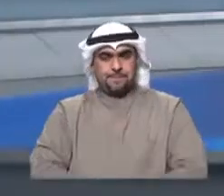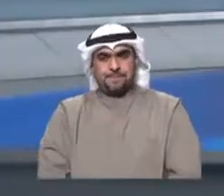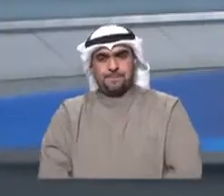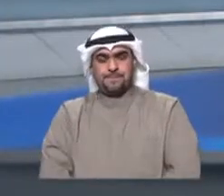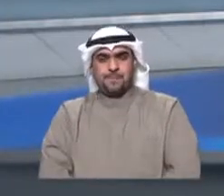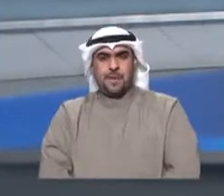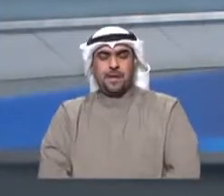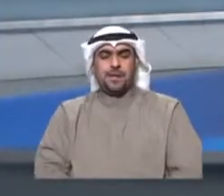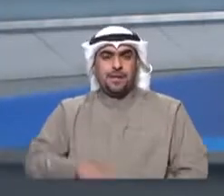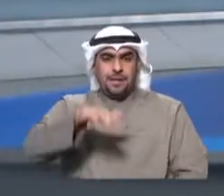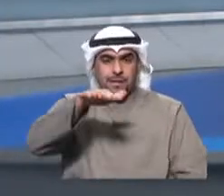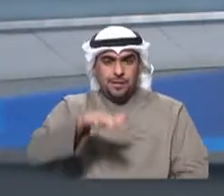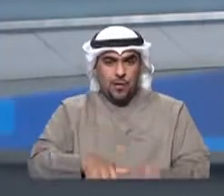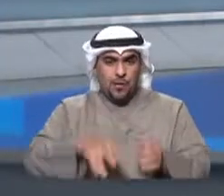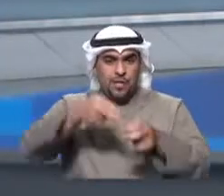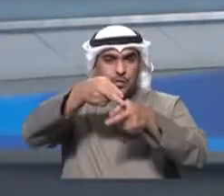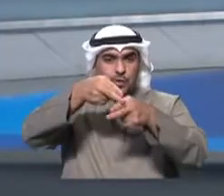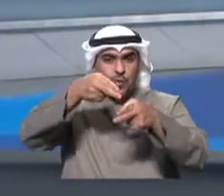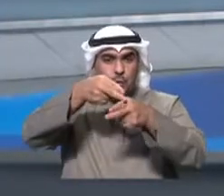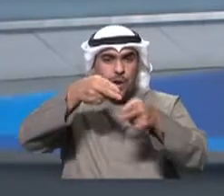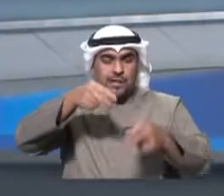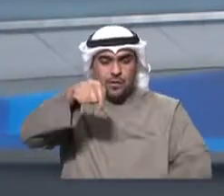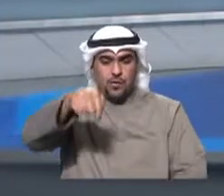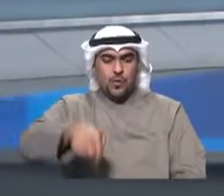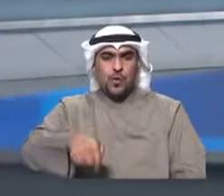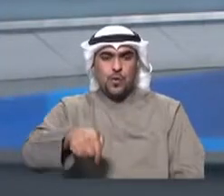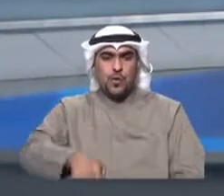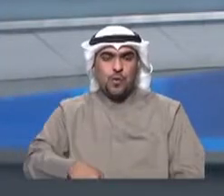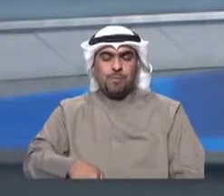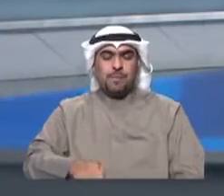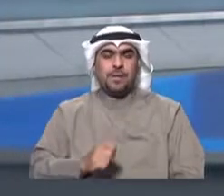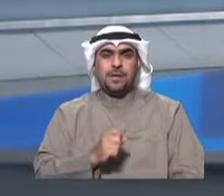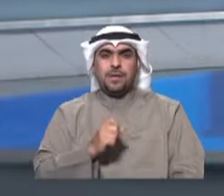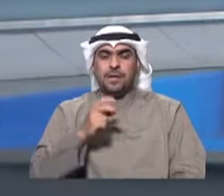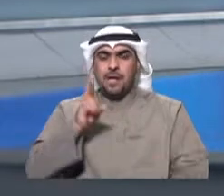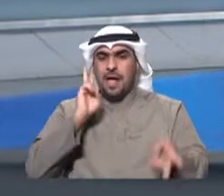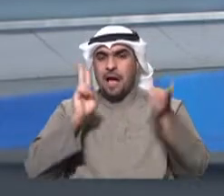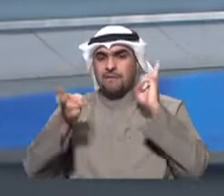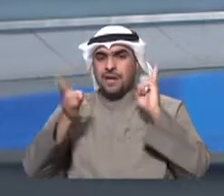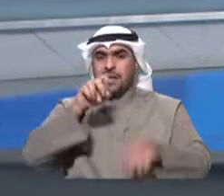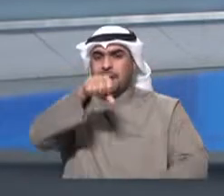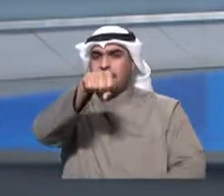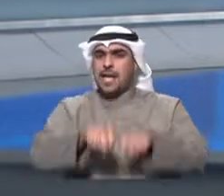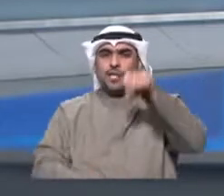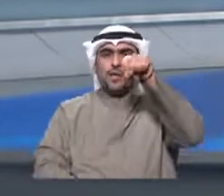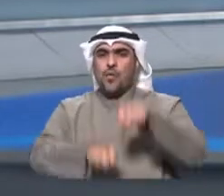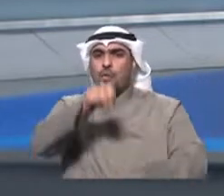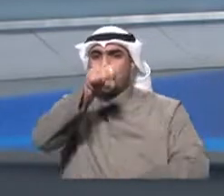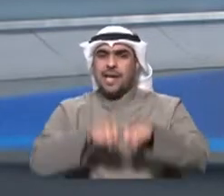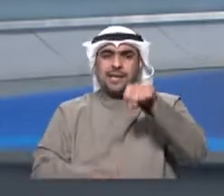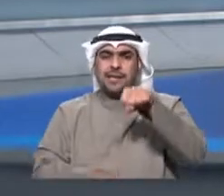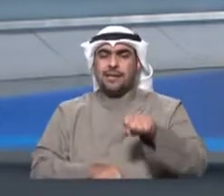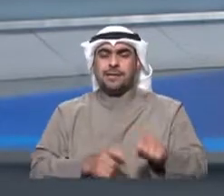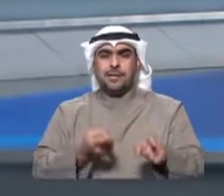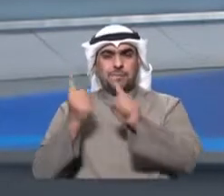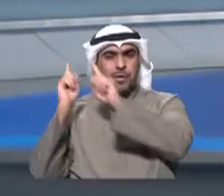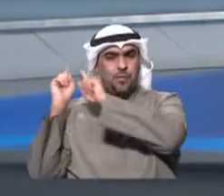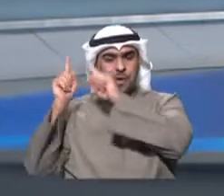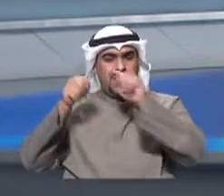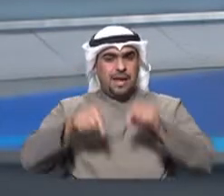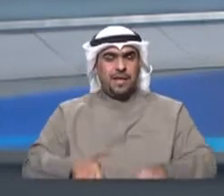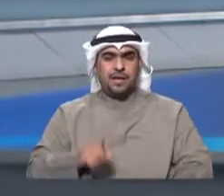تحتفل دولة الكويت اليوم بالذكرى 61 للعيد الوطني الذي يجسد أعظم